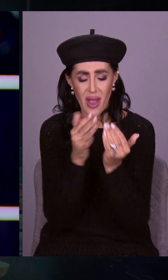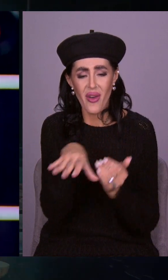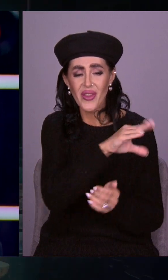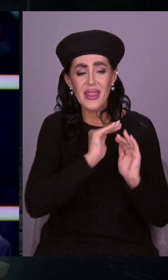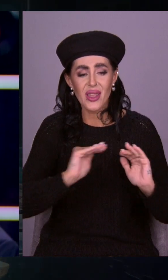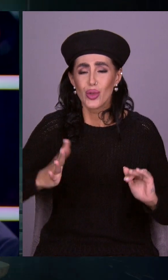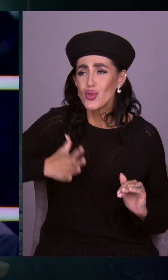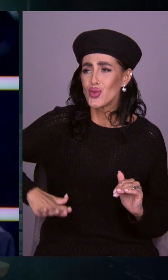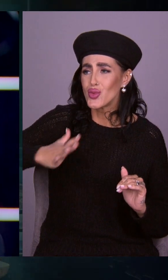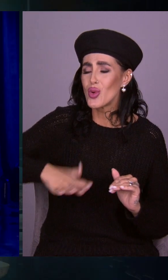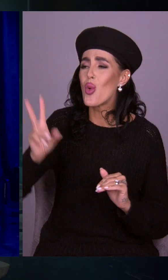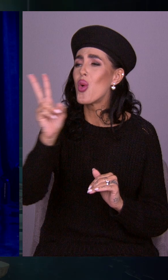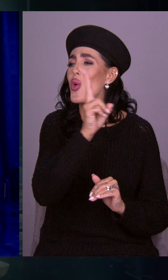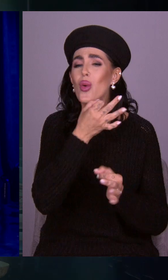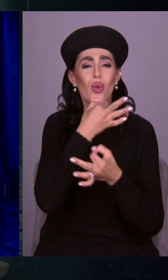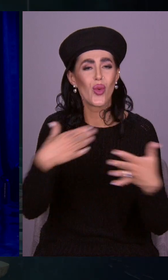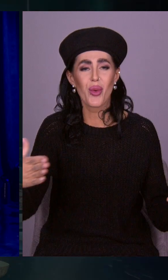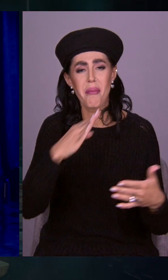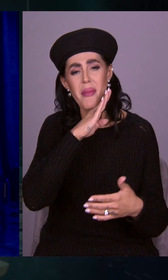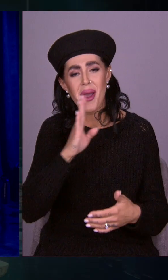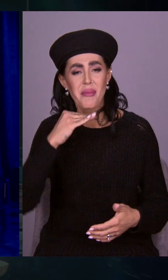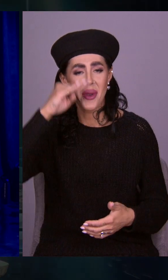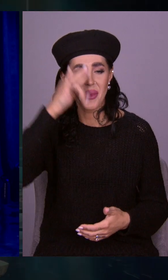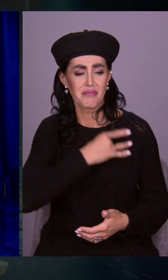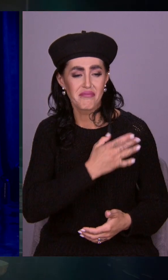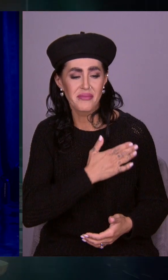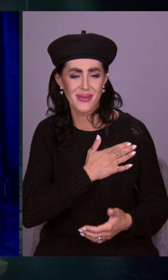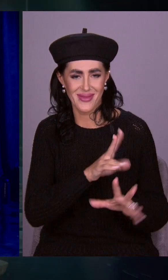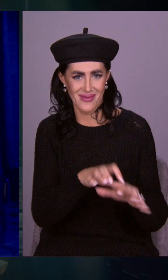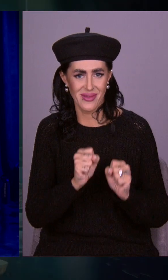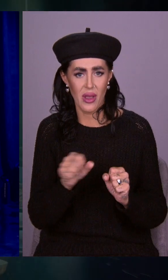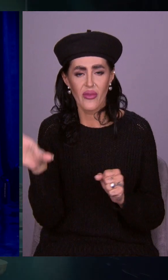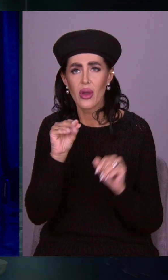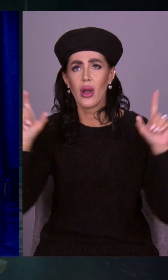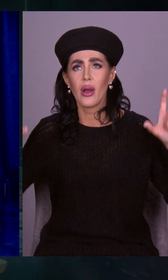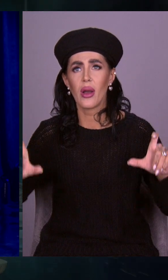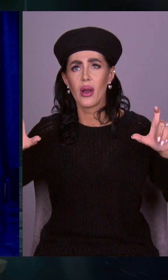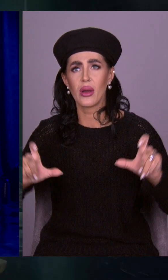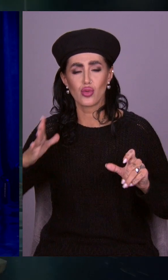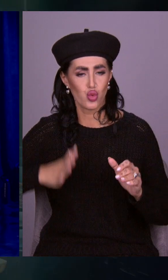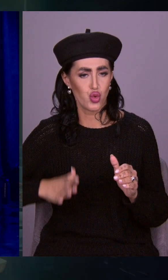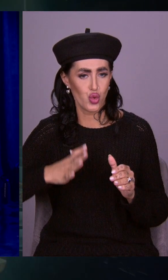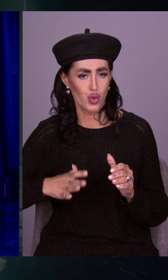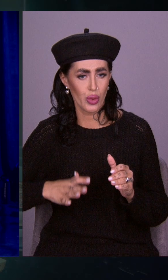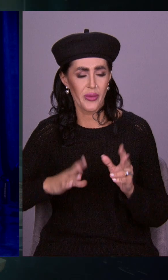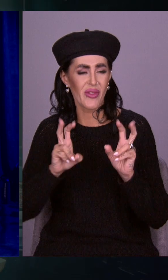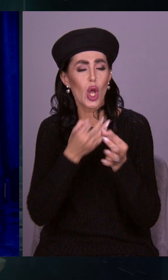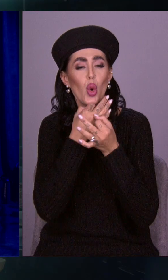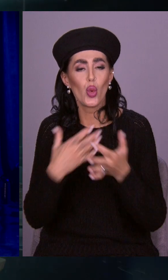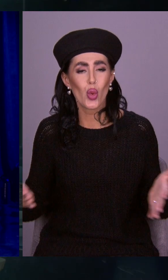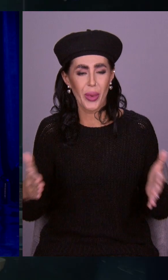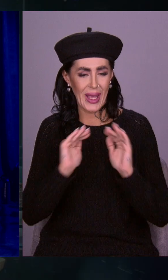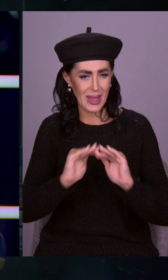тебе. Вони, може, і непогані, знаєш, там, може бути нормальний ремонт і таке інше, але все одно, як не крути, будь-який дитячий заклад –